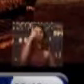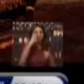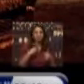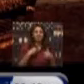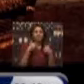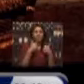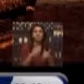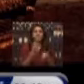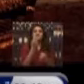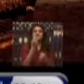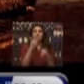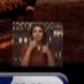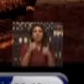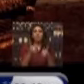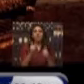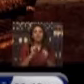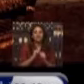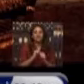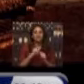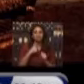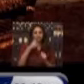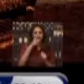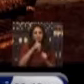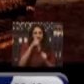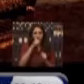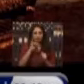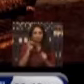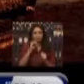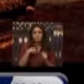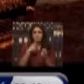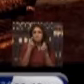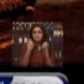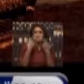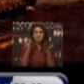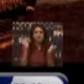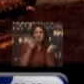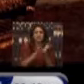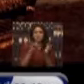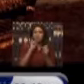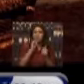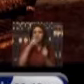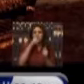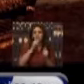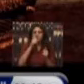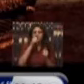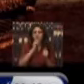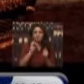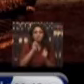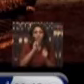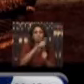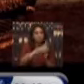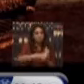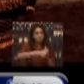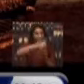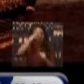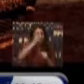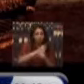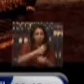وعمري ما نمت ليلة قلت انا عايزة، انا متندمة على الاختيار